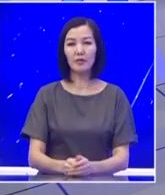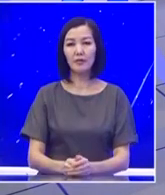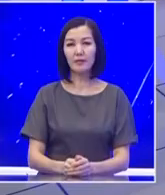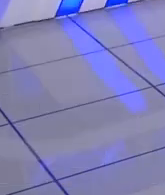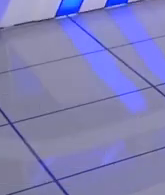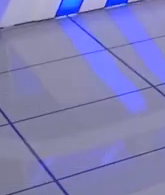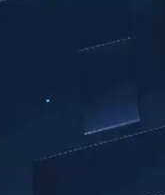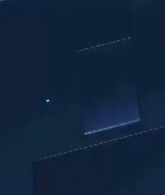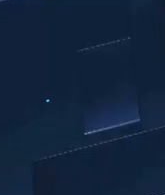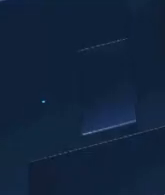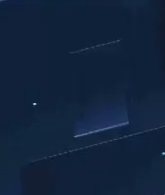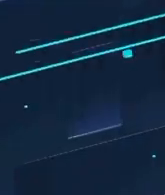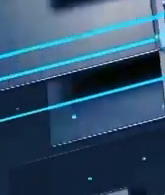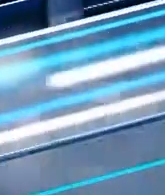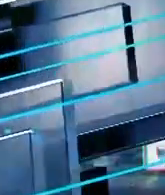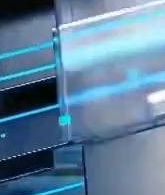көретіндеріміз.